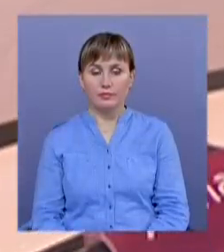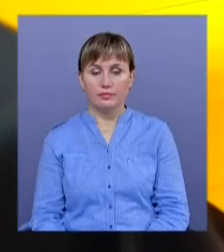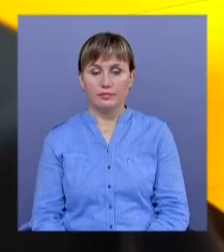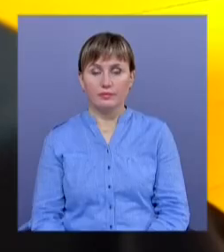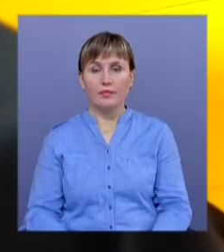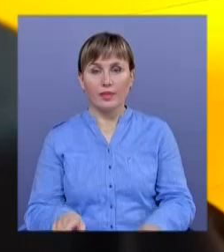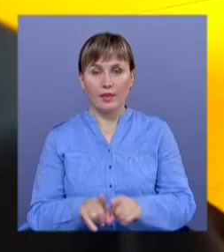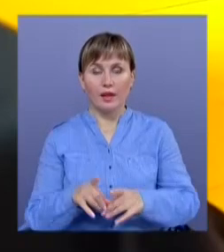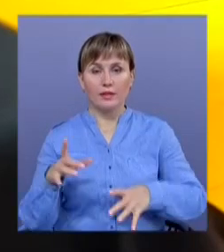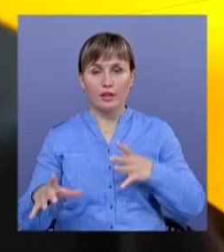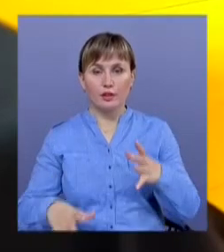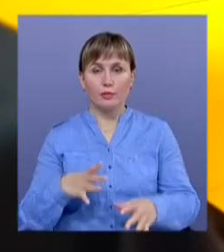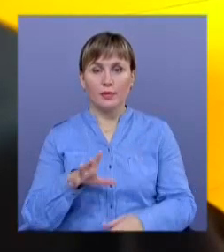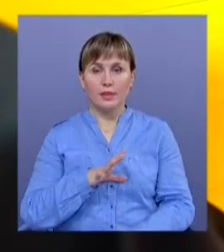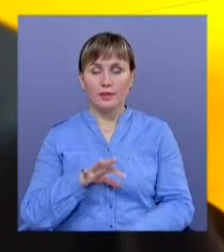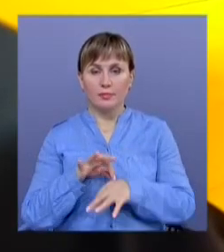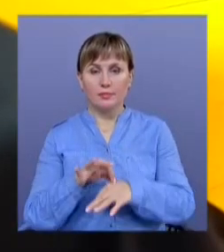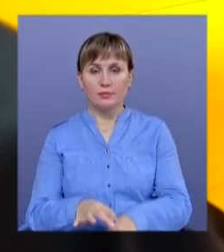Зафиксировал.